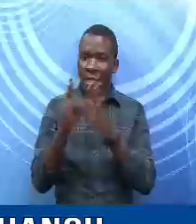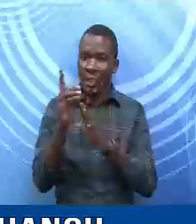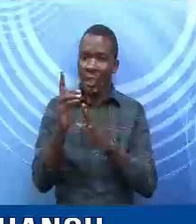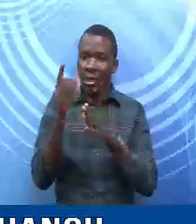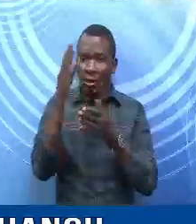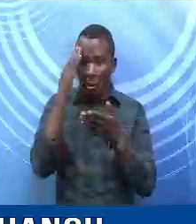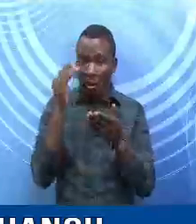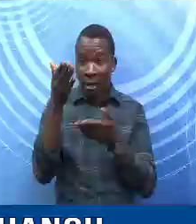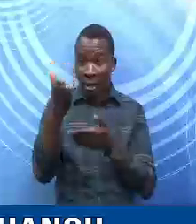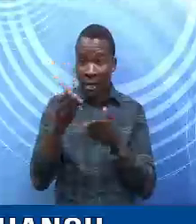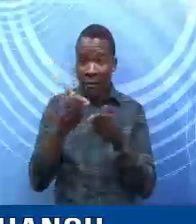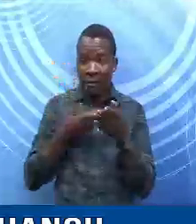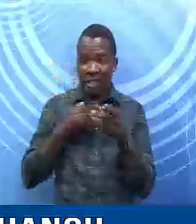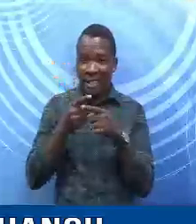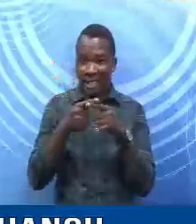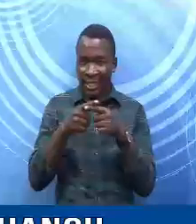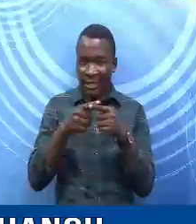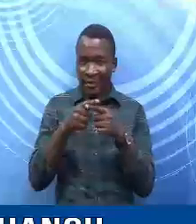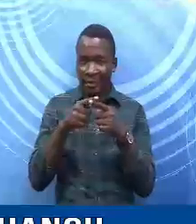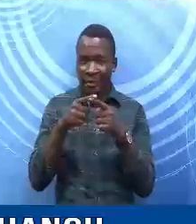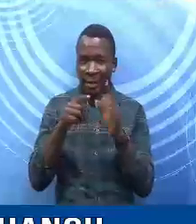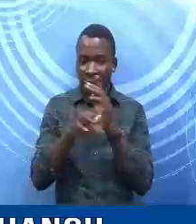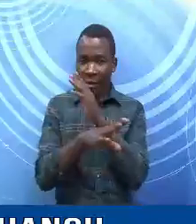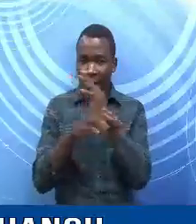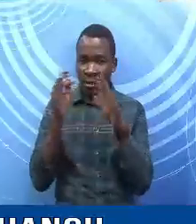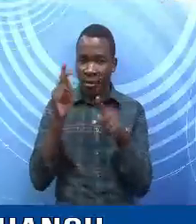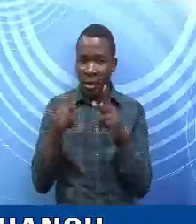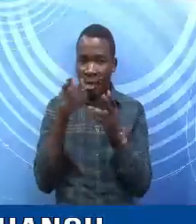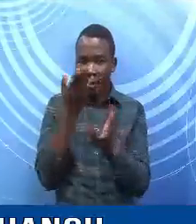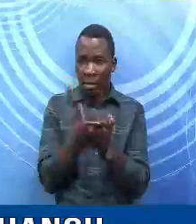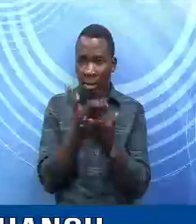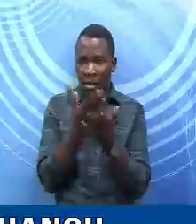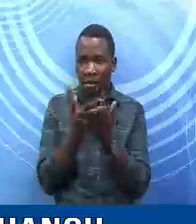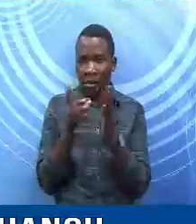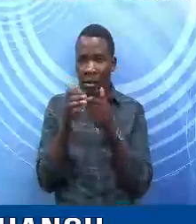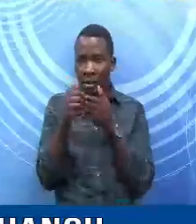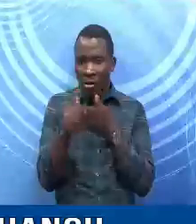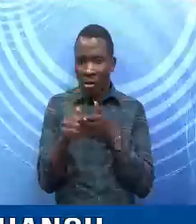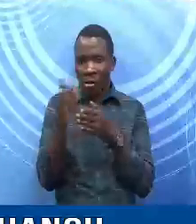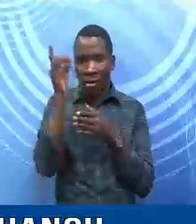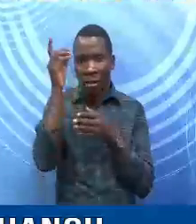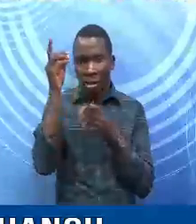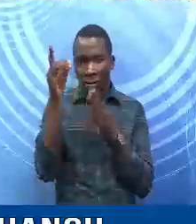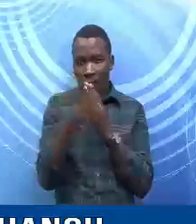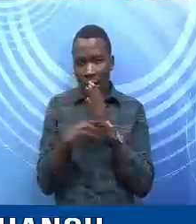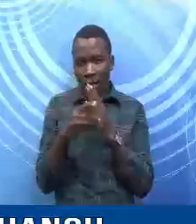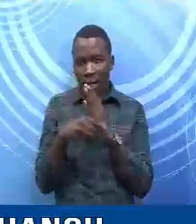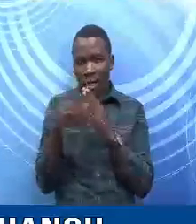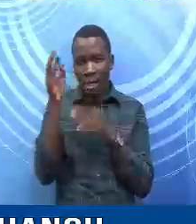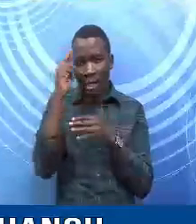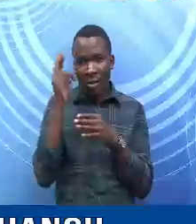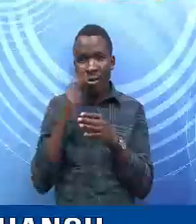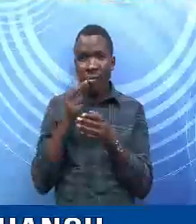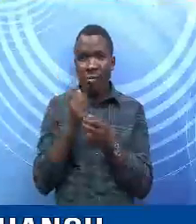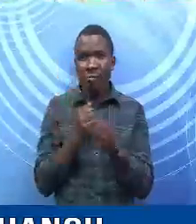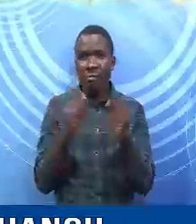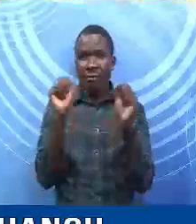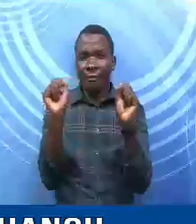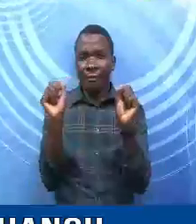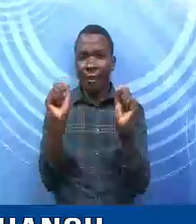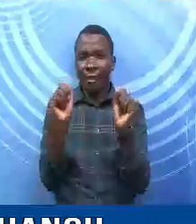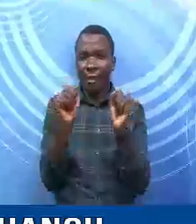abantu asaba abayobozi bw'akarere ka Ruhango kubatabara byihuse kuko ibibazo by'ubujura bibamereye nabi ni ukuvuga ngo nimba